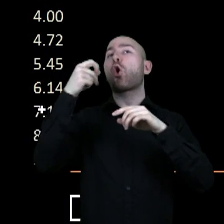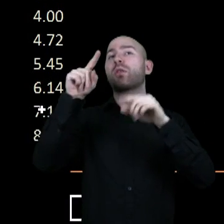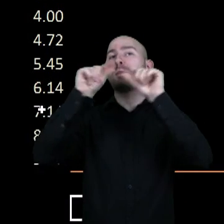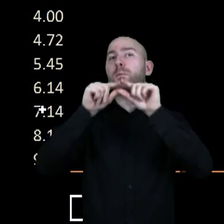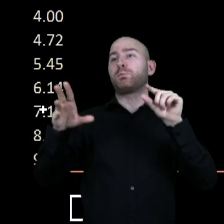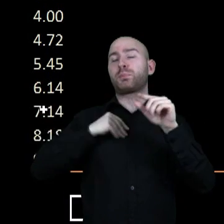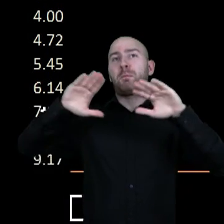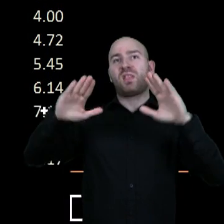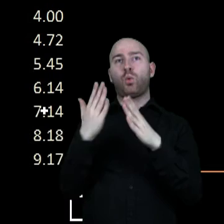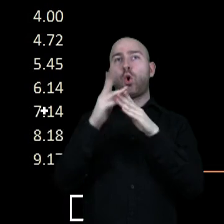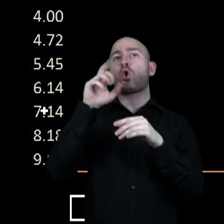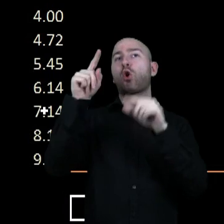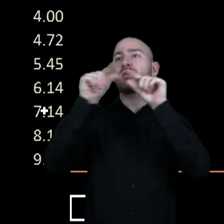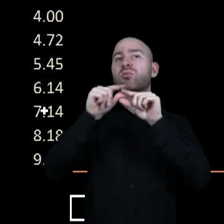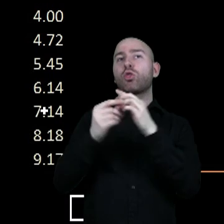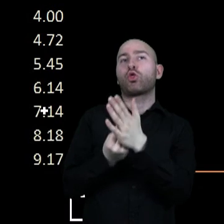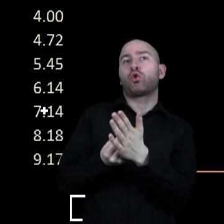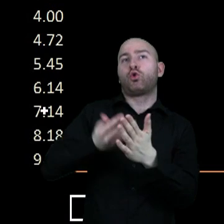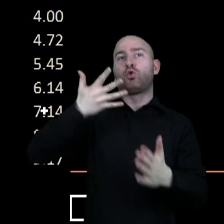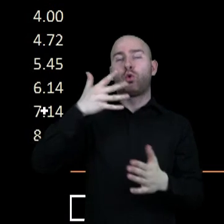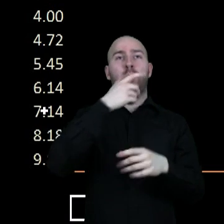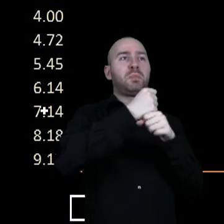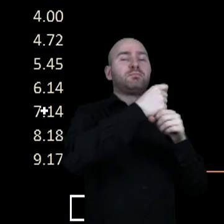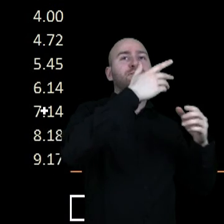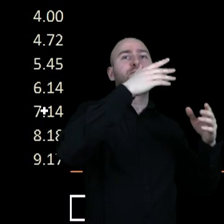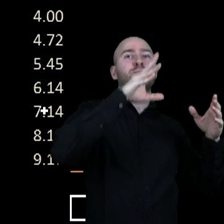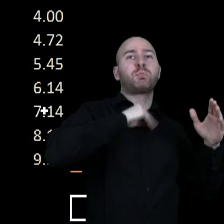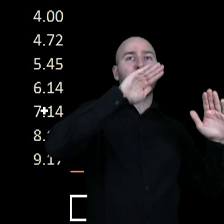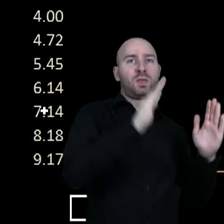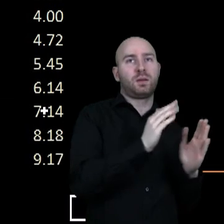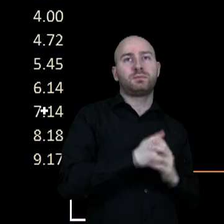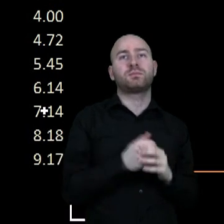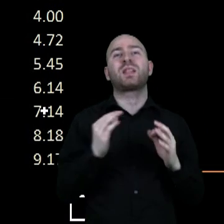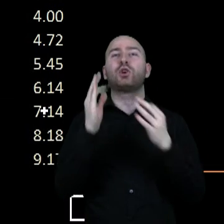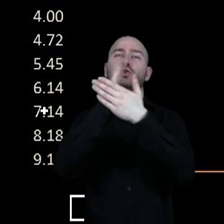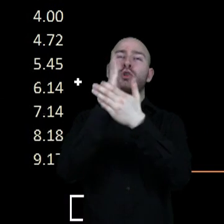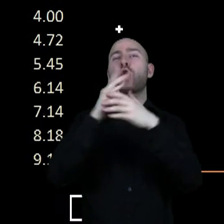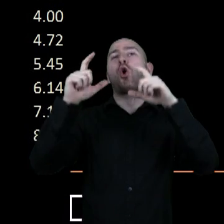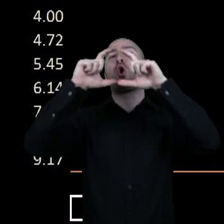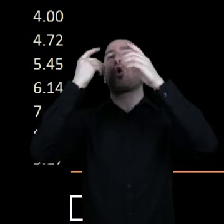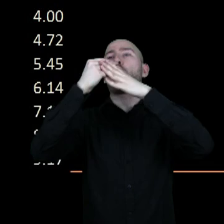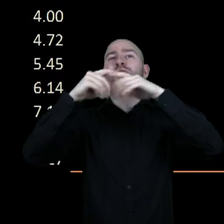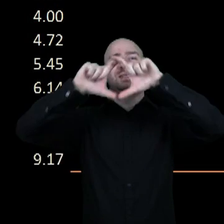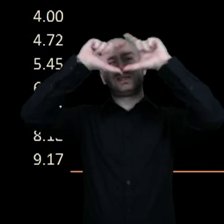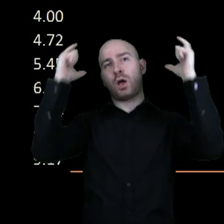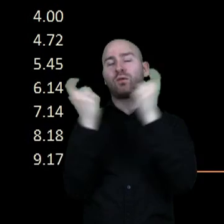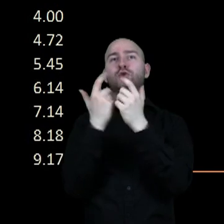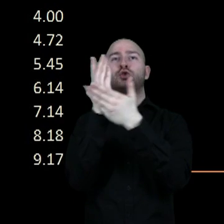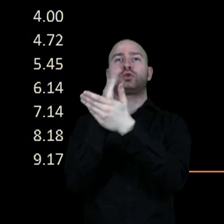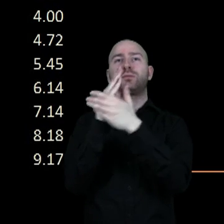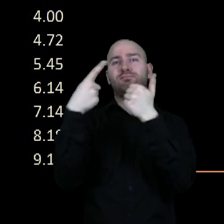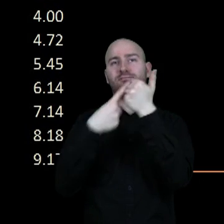droższe, licząc średnio, jest uzyskanie każdej linijki kodu. Sprawdźmy średnie koszty całkowite.